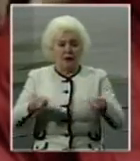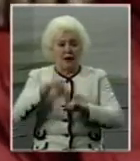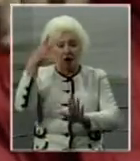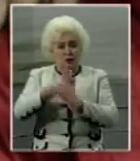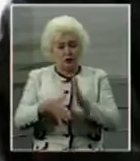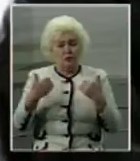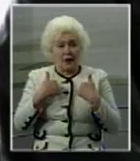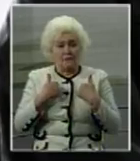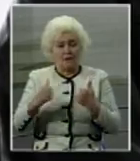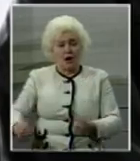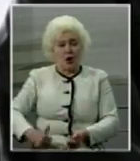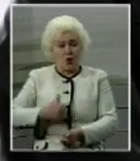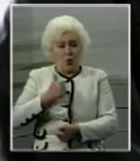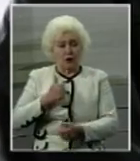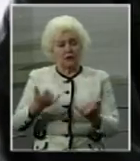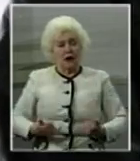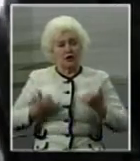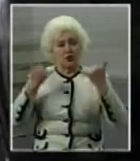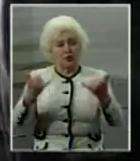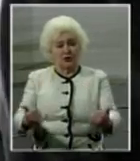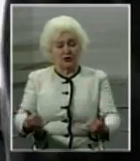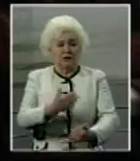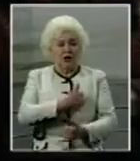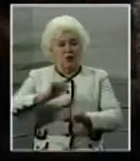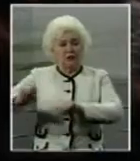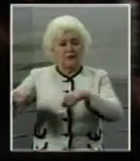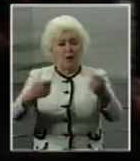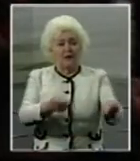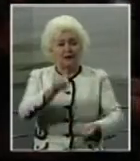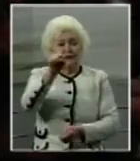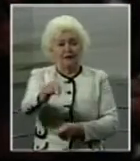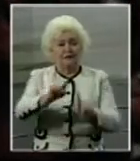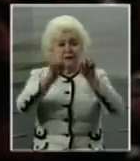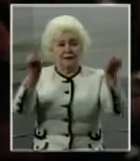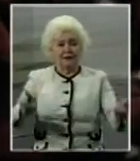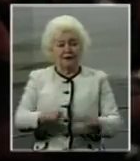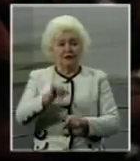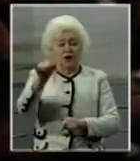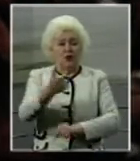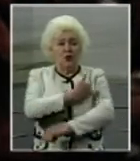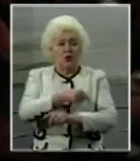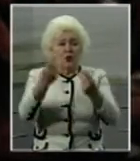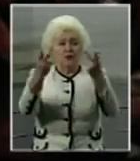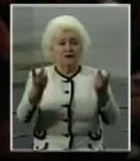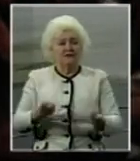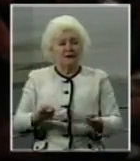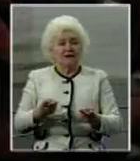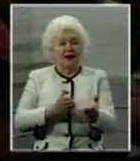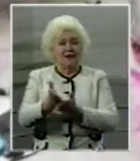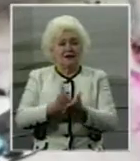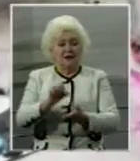розумію, ми гордо і урочисто хочемо передати ці картини у шпиталь ветеранів